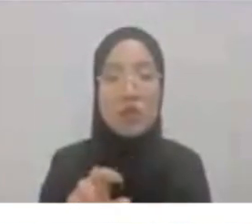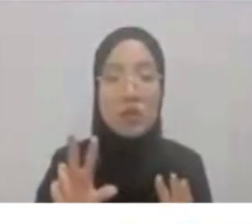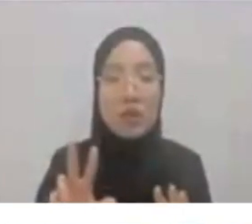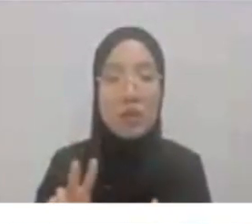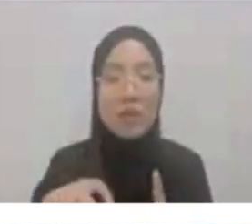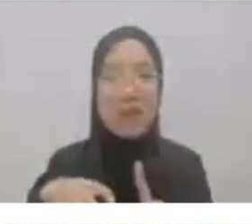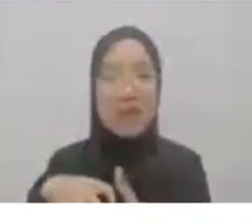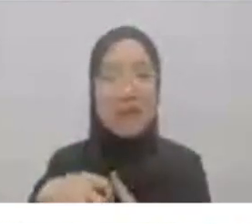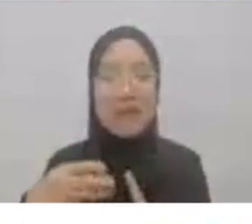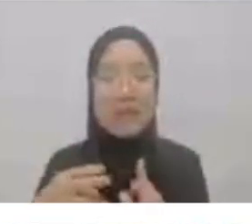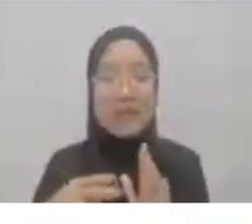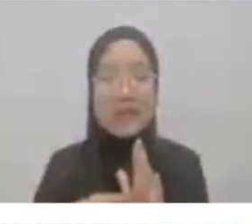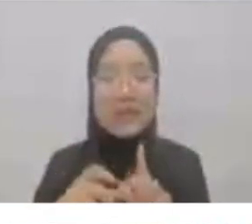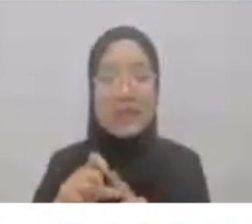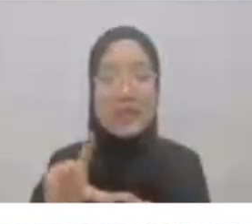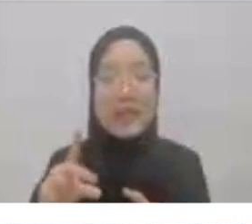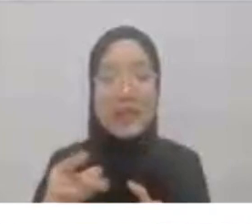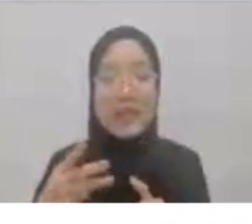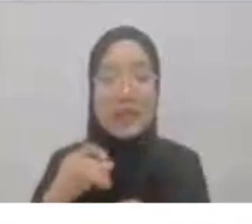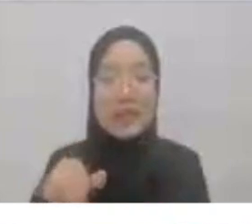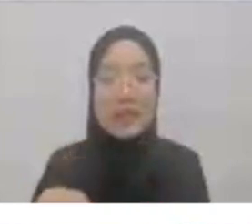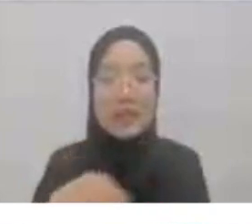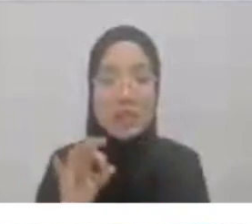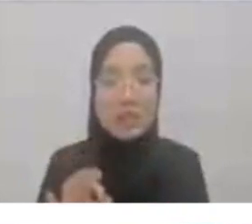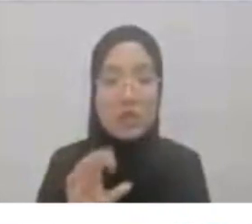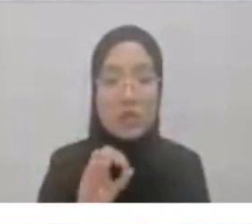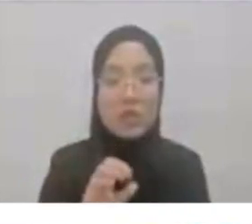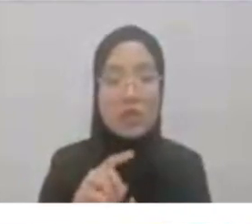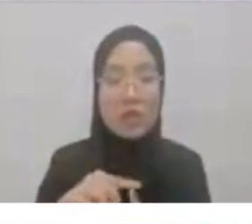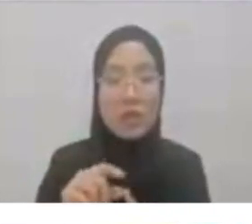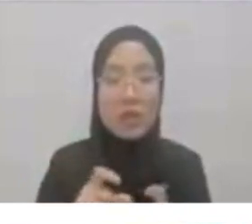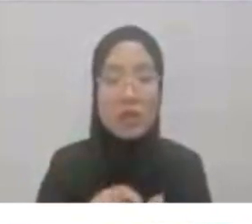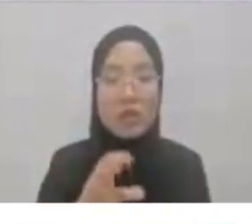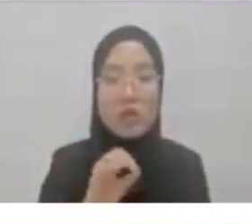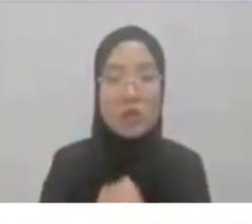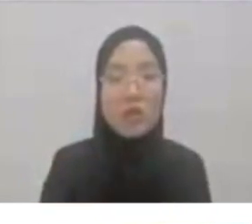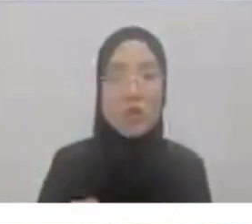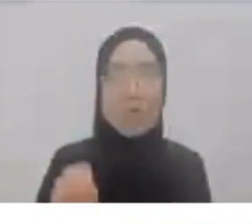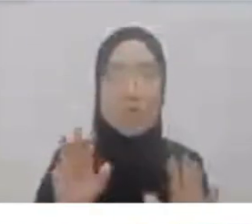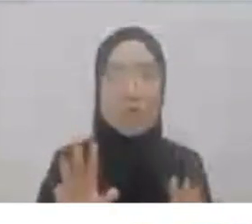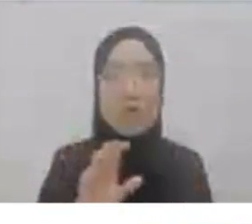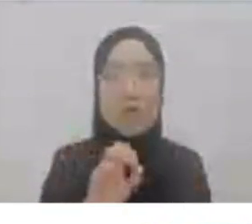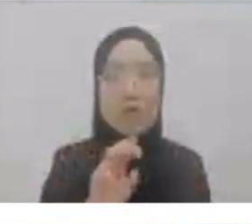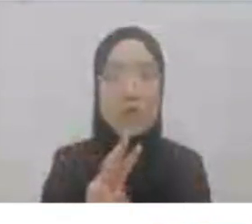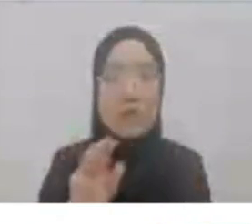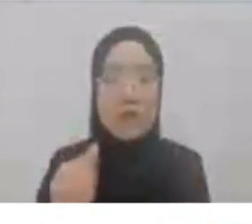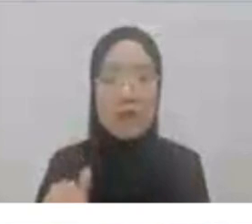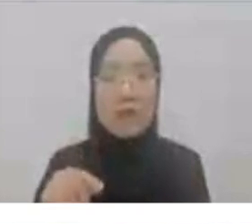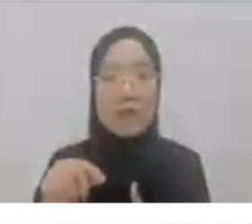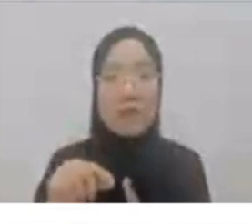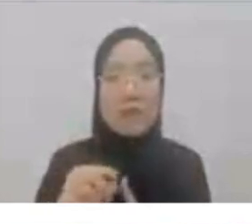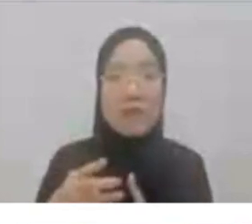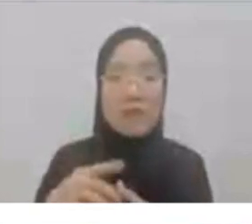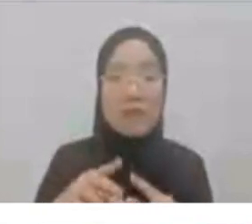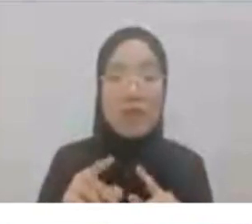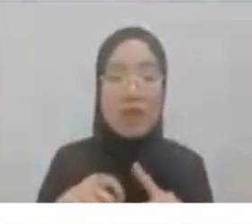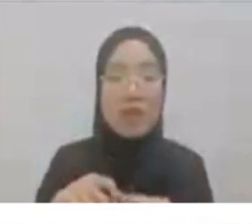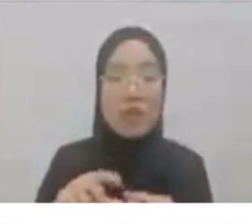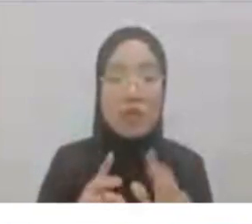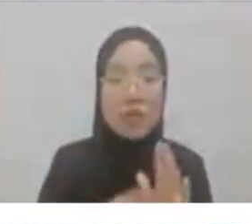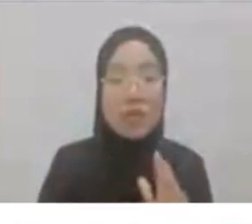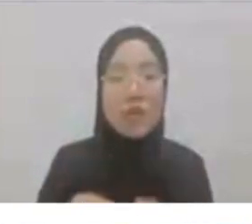pertarukan Kabupaten Pemalang TPS 009 TPS 036 Desa Kendalsari Kecamatan Petarukan Kabupaten Pemalang serta TPS